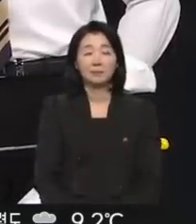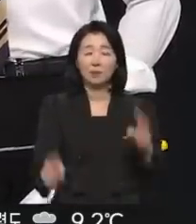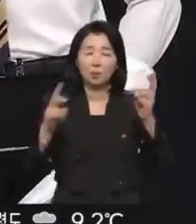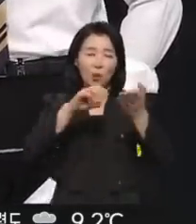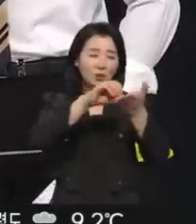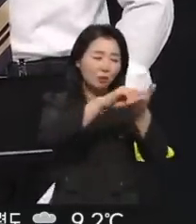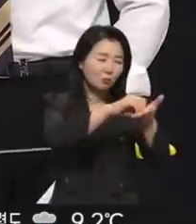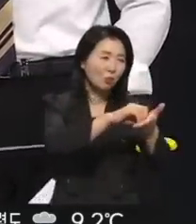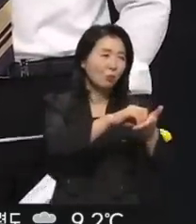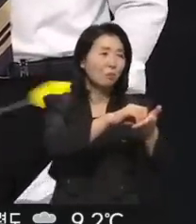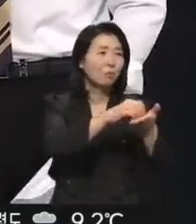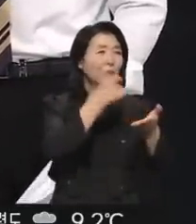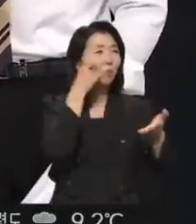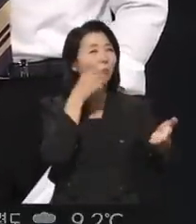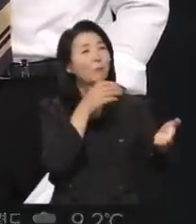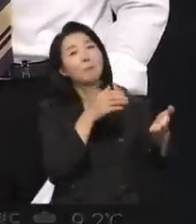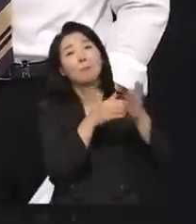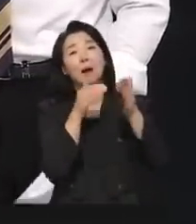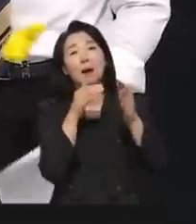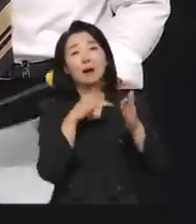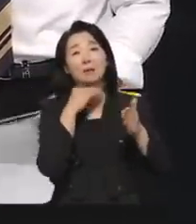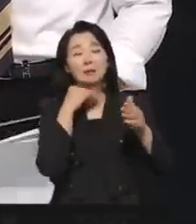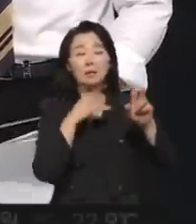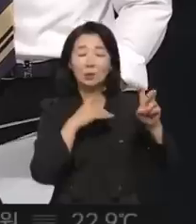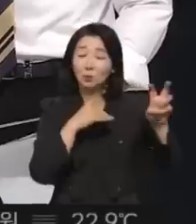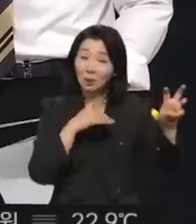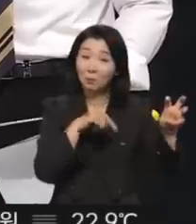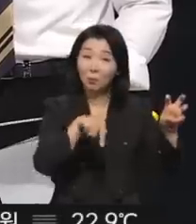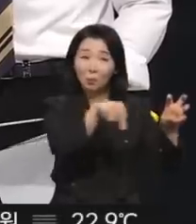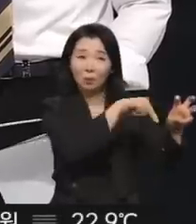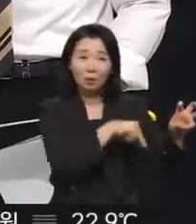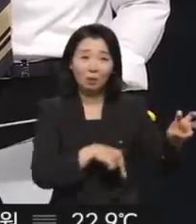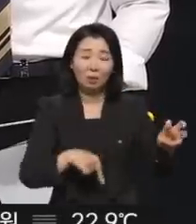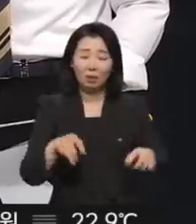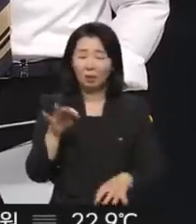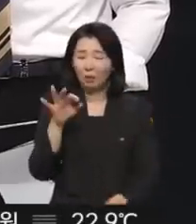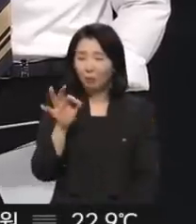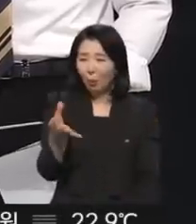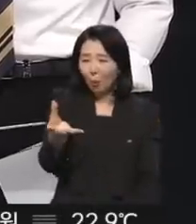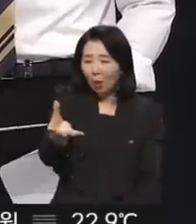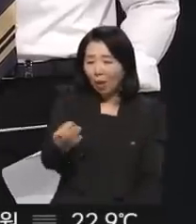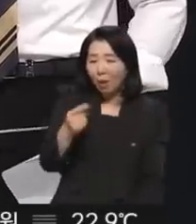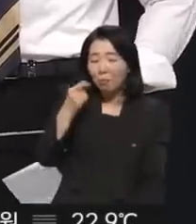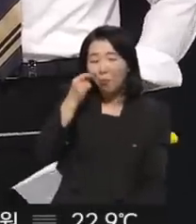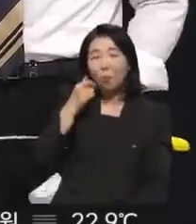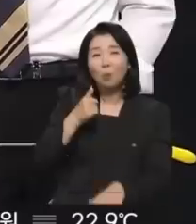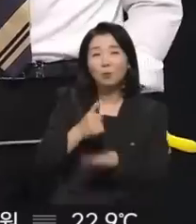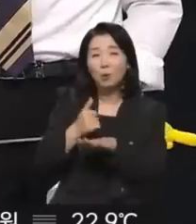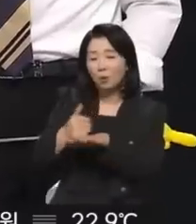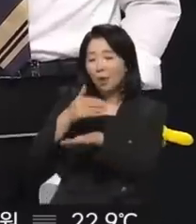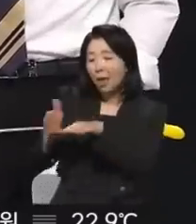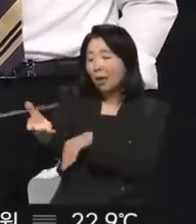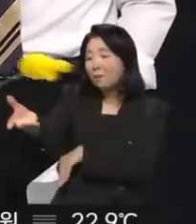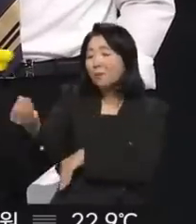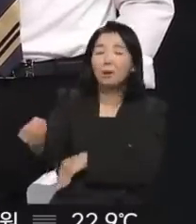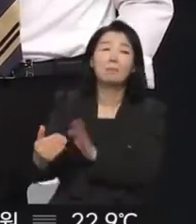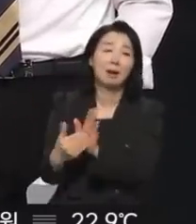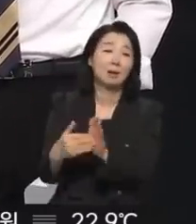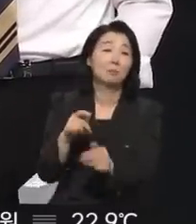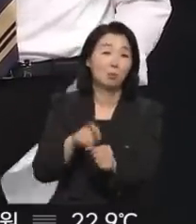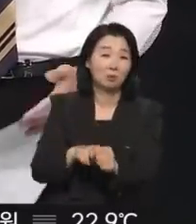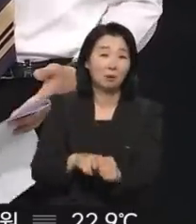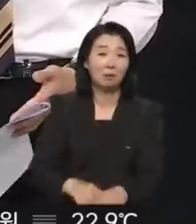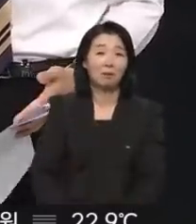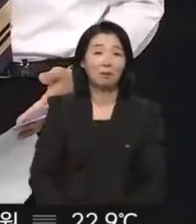못한 2030이 소액의 급전을 구하지 못해 불법 사금융에 손을 벌린 일을 막겠다는 건데요. 이